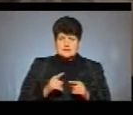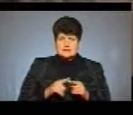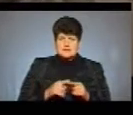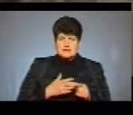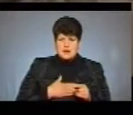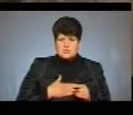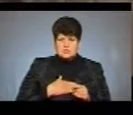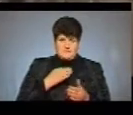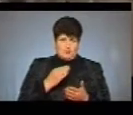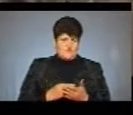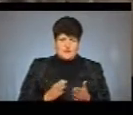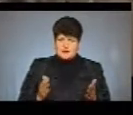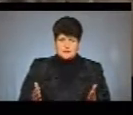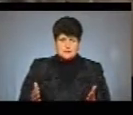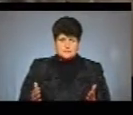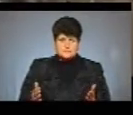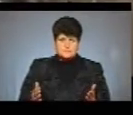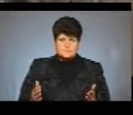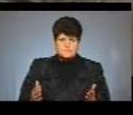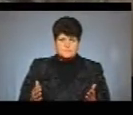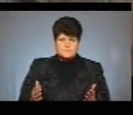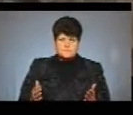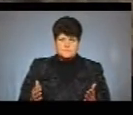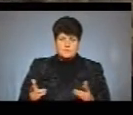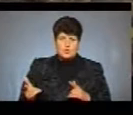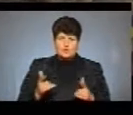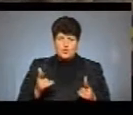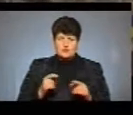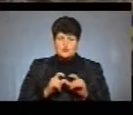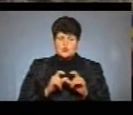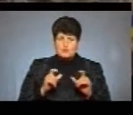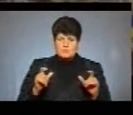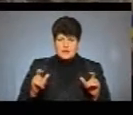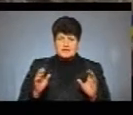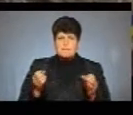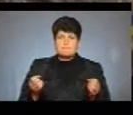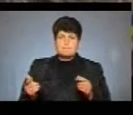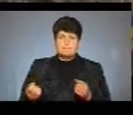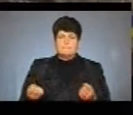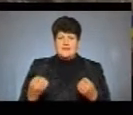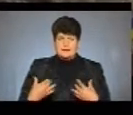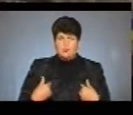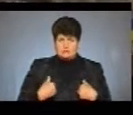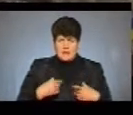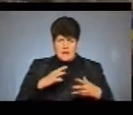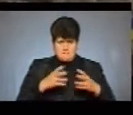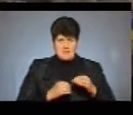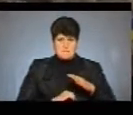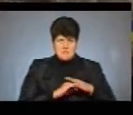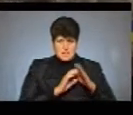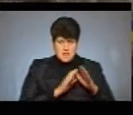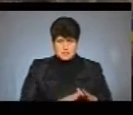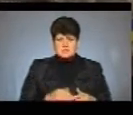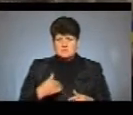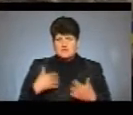наша відповідальність. При готовності об'єкта Західне ТРКО передає нам на баланс цю будівлю, і ми вже